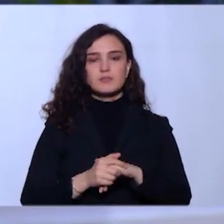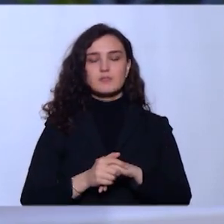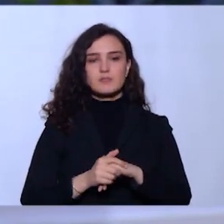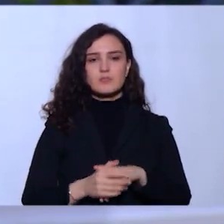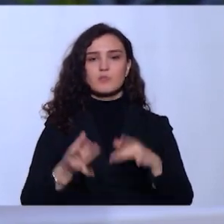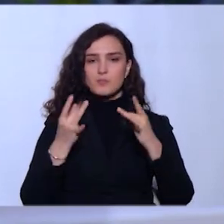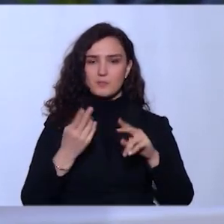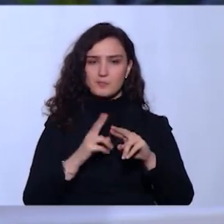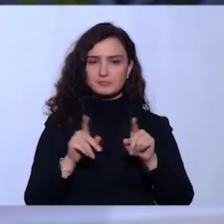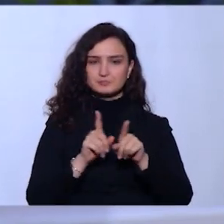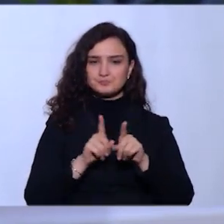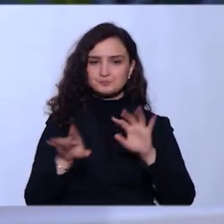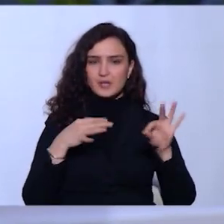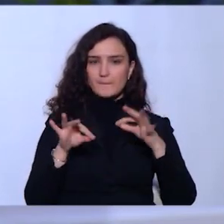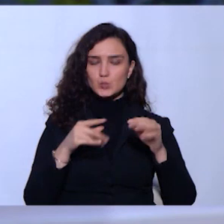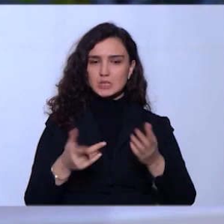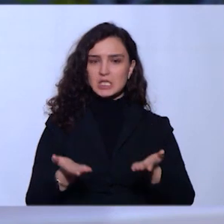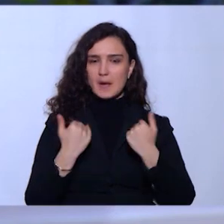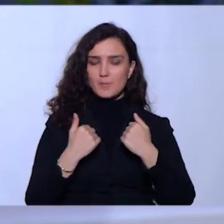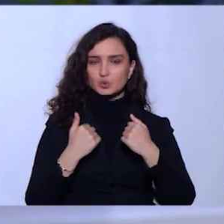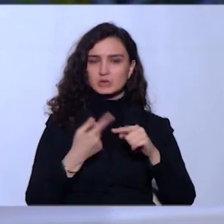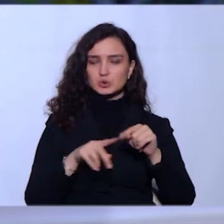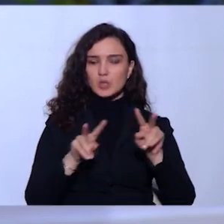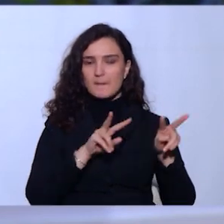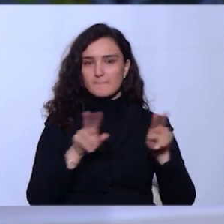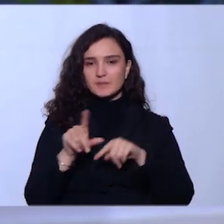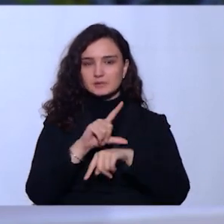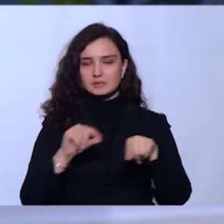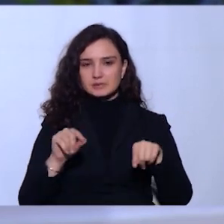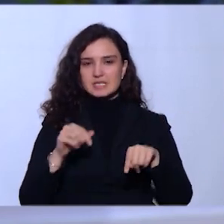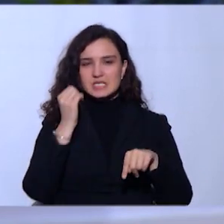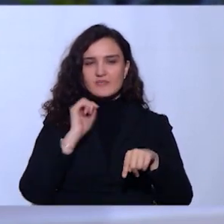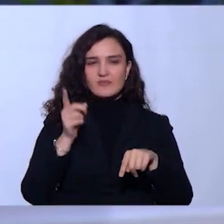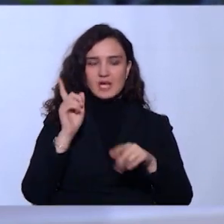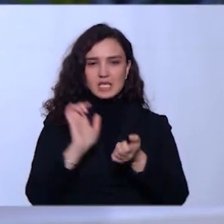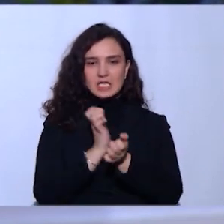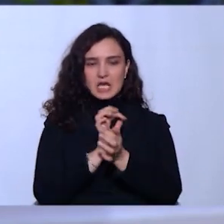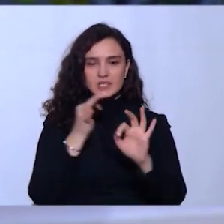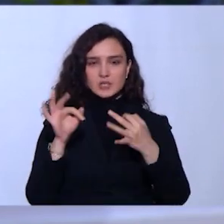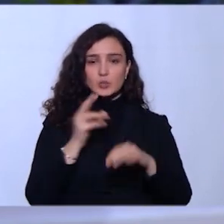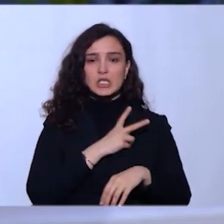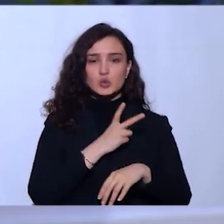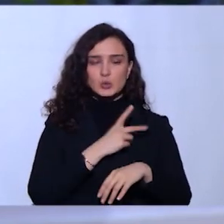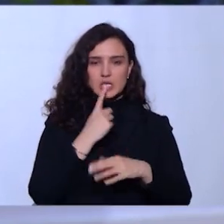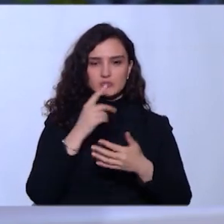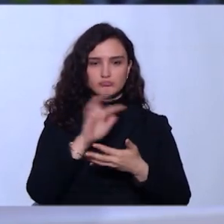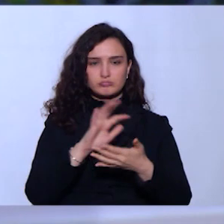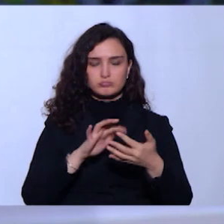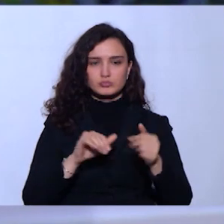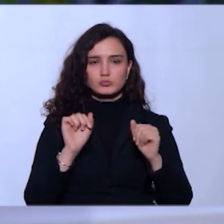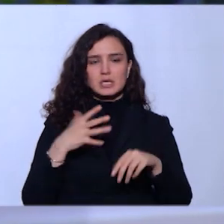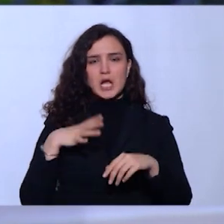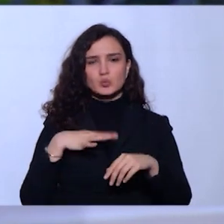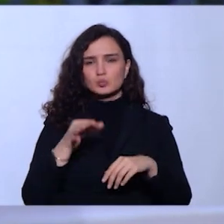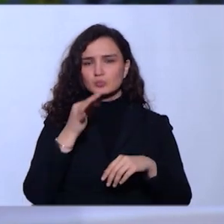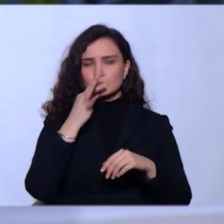უბრალოდ ახლა ესეთი ფურცლები გამოდის, თორე ეს არის იმიტაცია ძველი გაზეთის. ინგლისურენოვანია, შეგიძლიათ